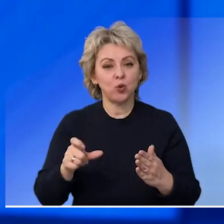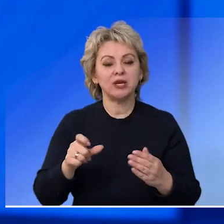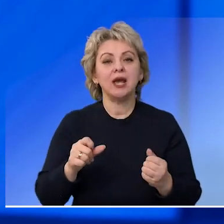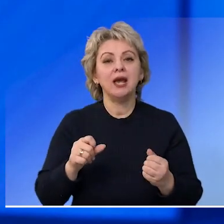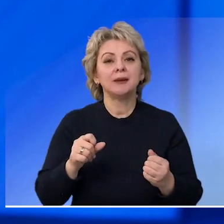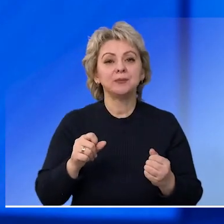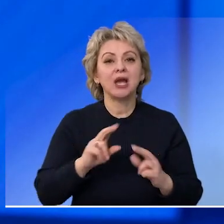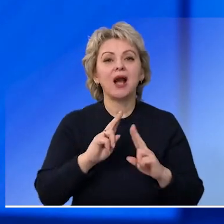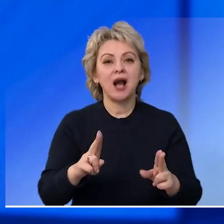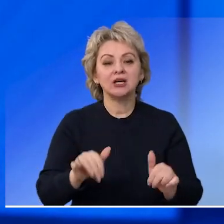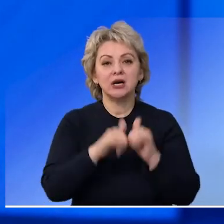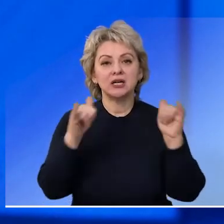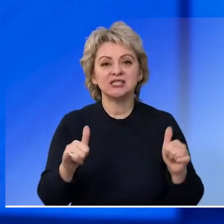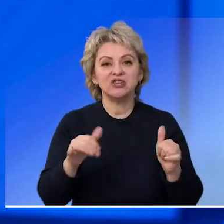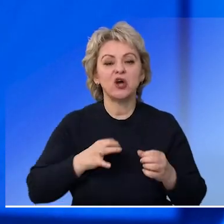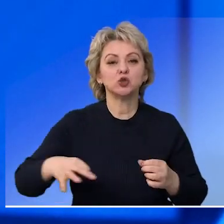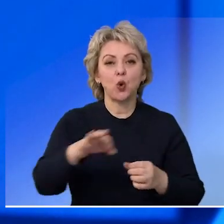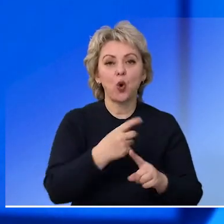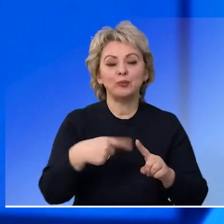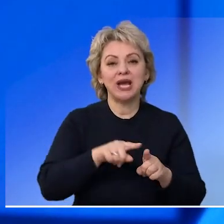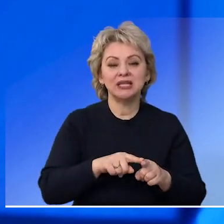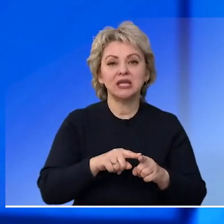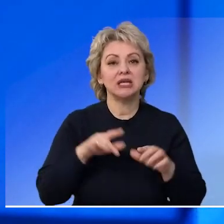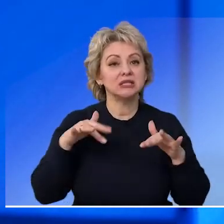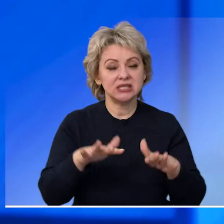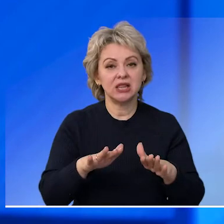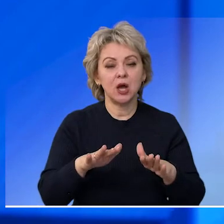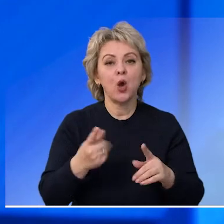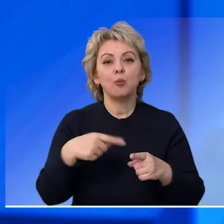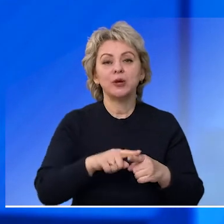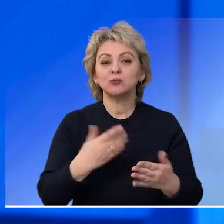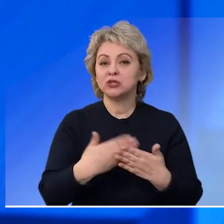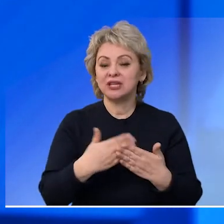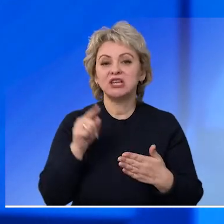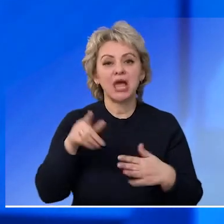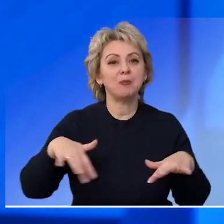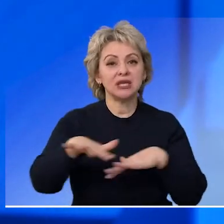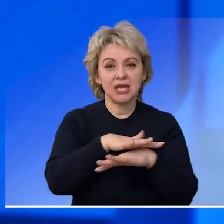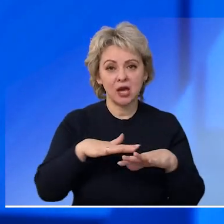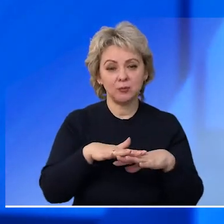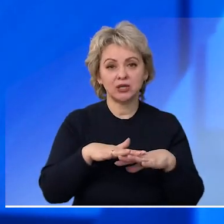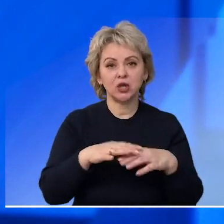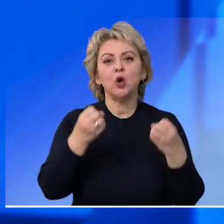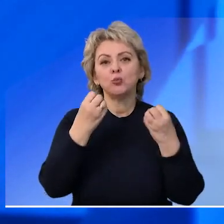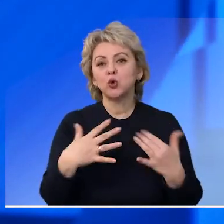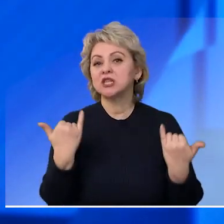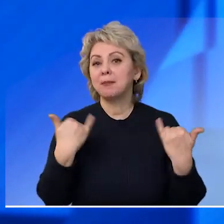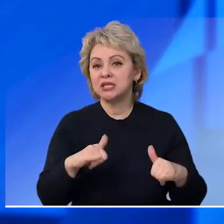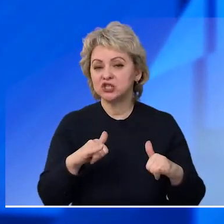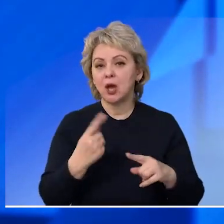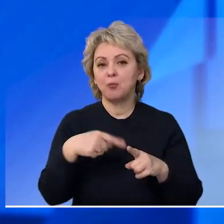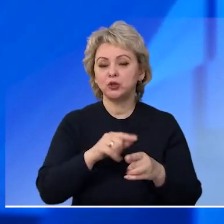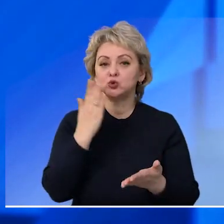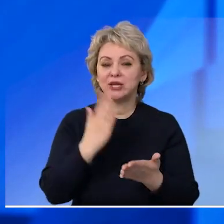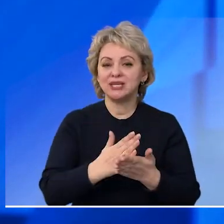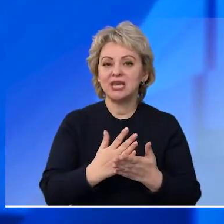категорий граждан. Как развивается именно в области эта история? Потому что наверняка там ярмарки просто